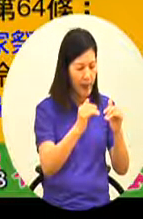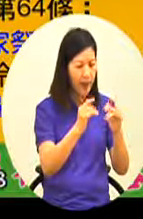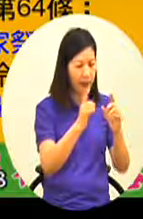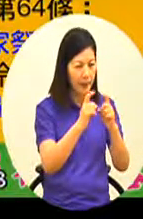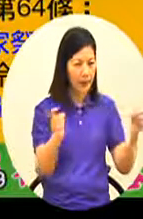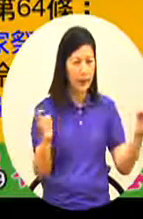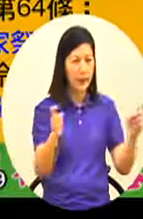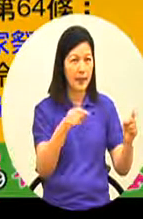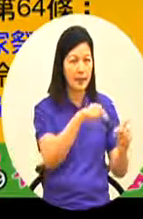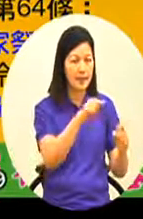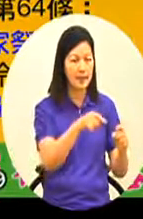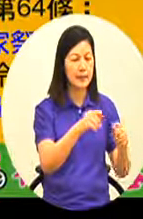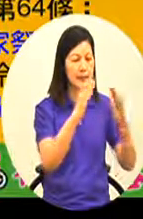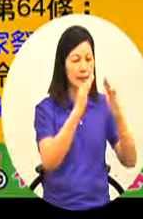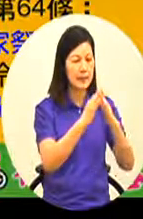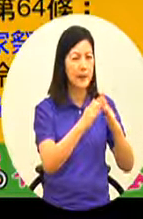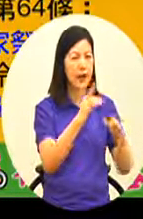家电，